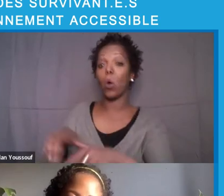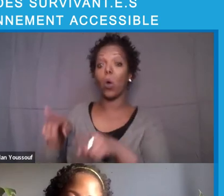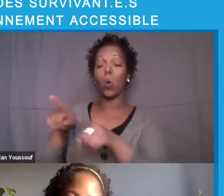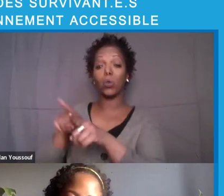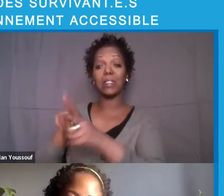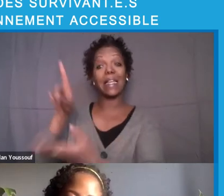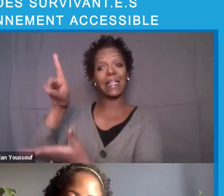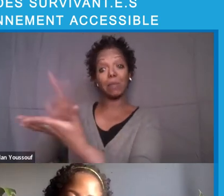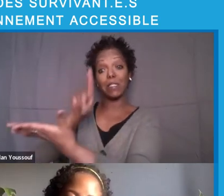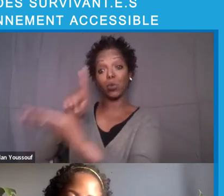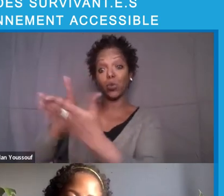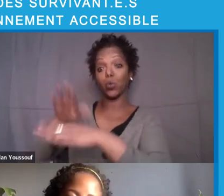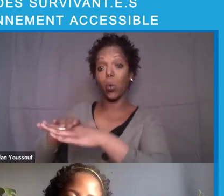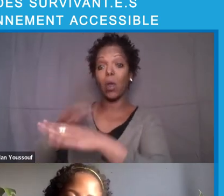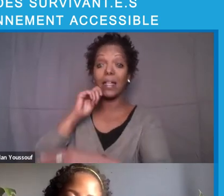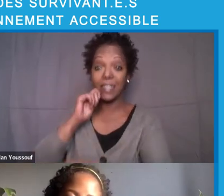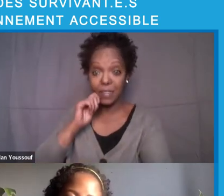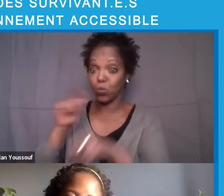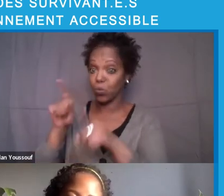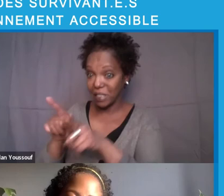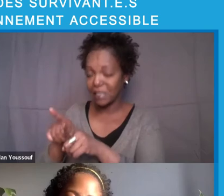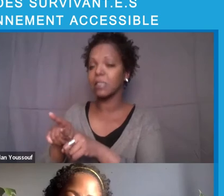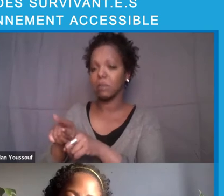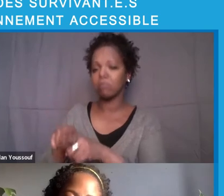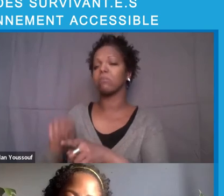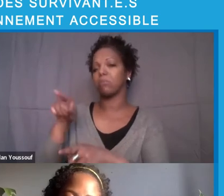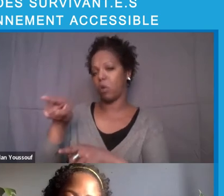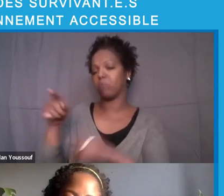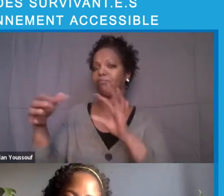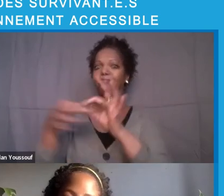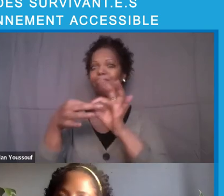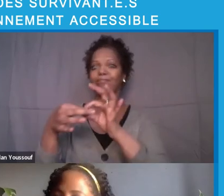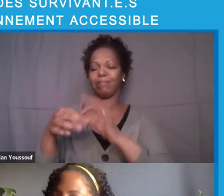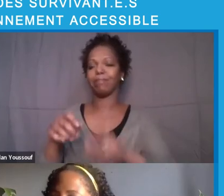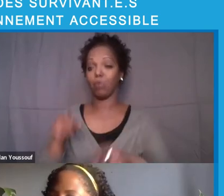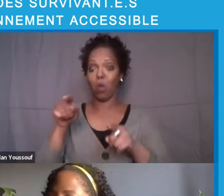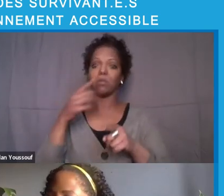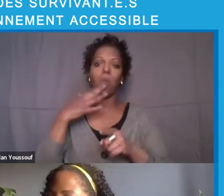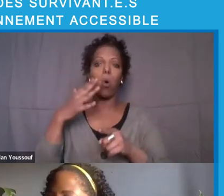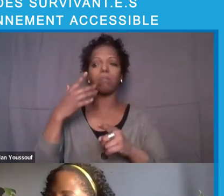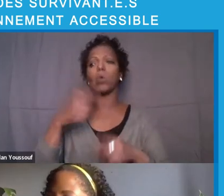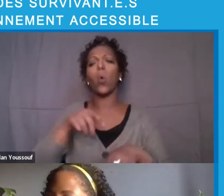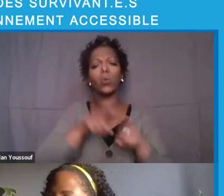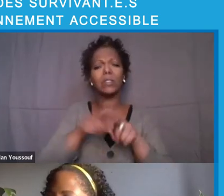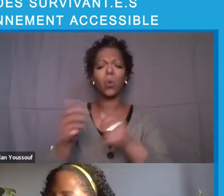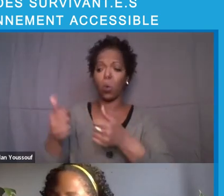la violence physique, sexuel et de l'autisme aussi.